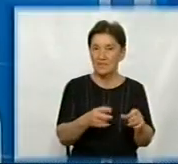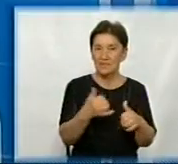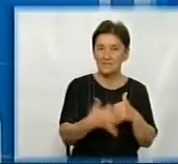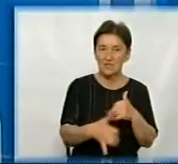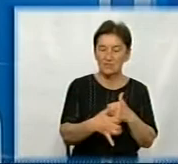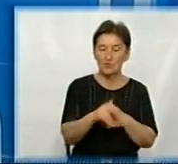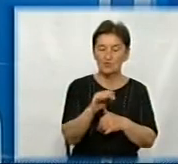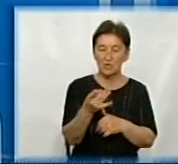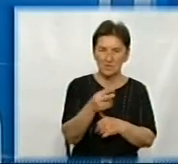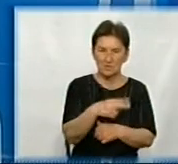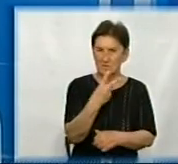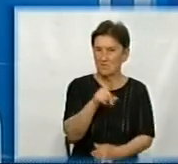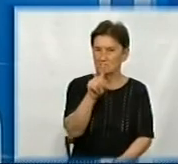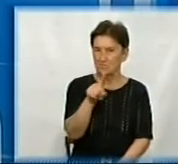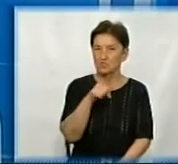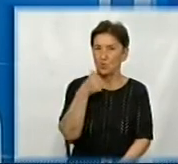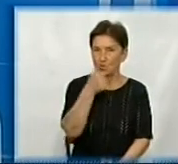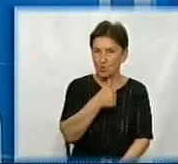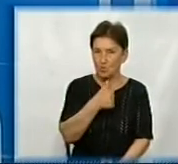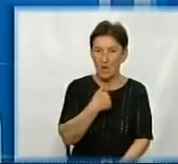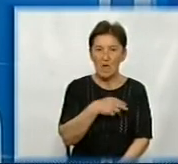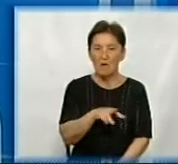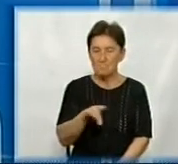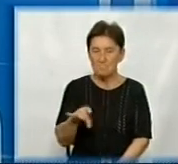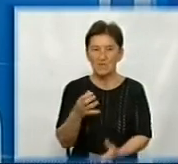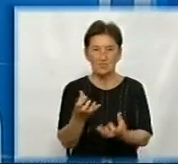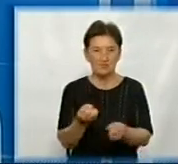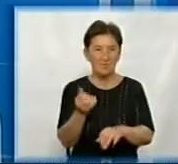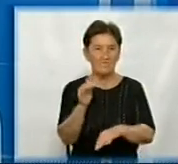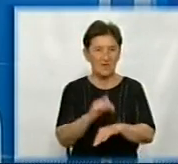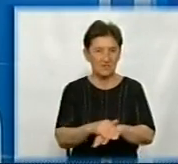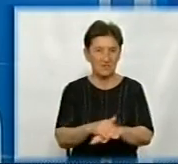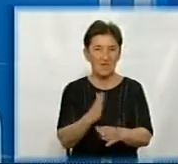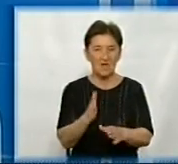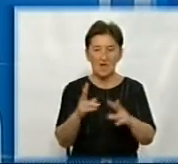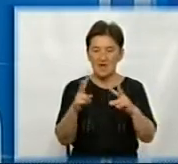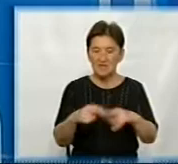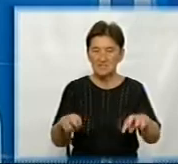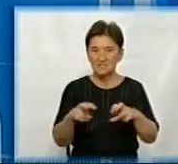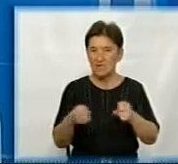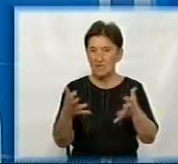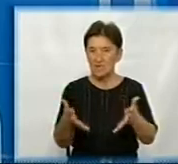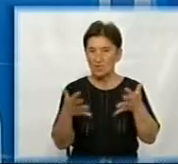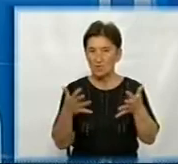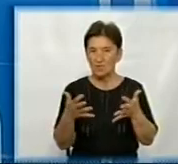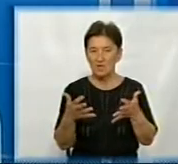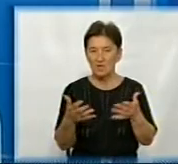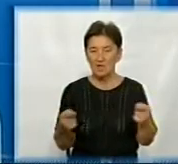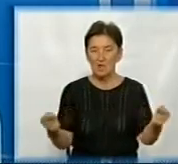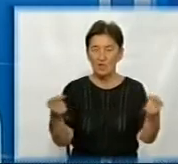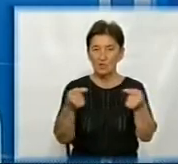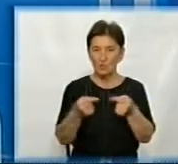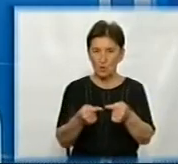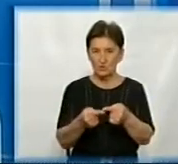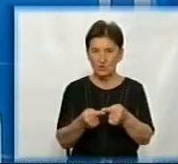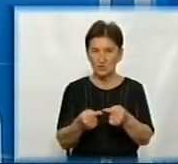червня 2021 року ми фактично ще перебуваємо у з'ясуванні точної суми боргу Центріюнга,